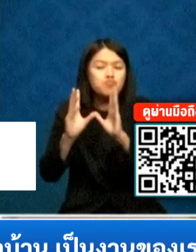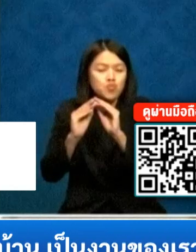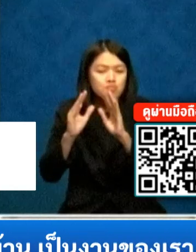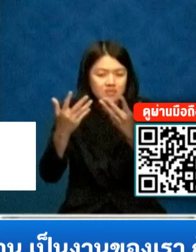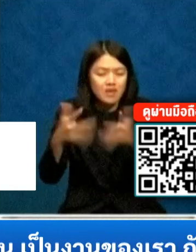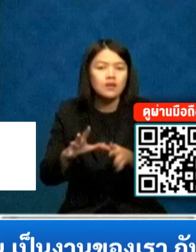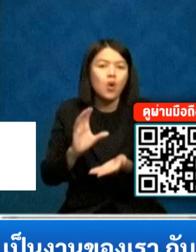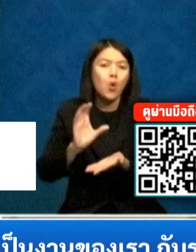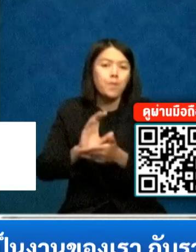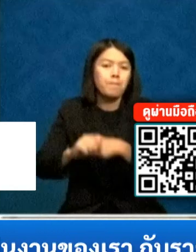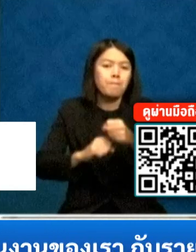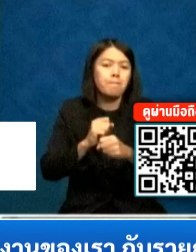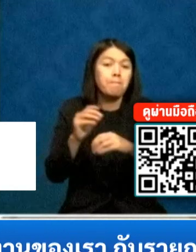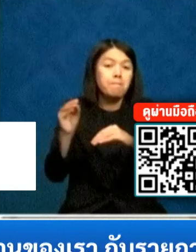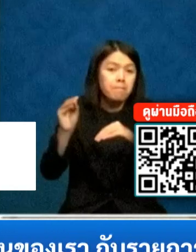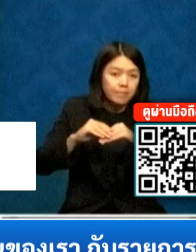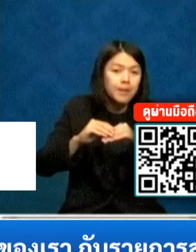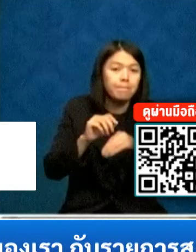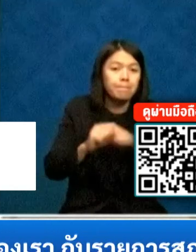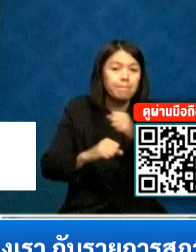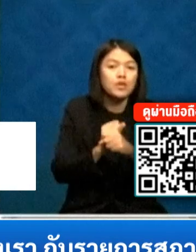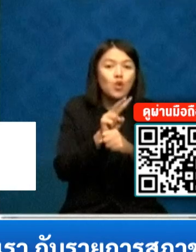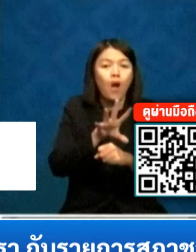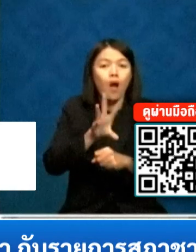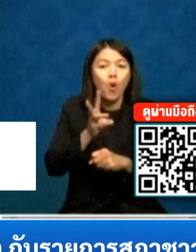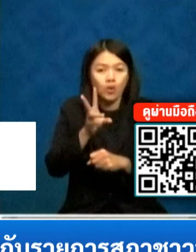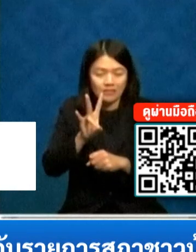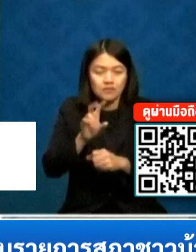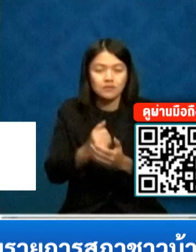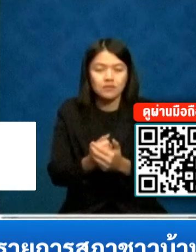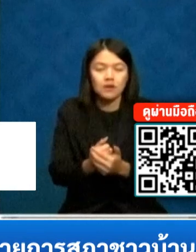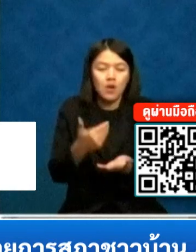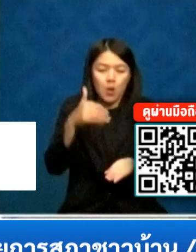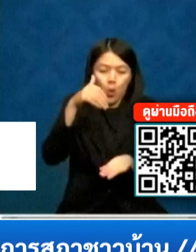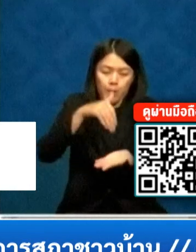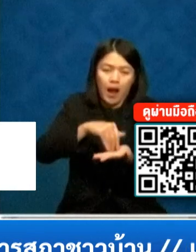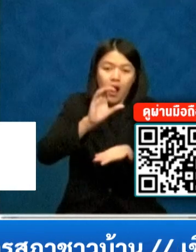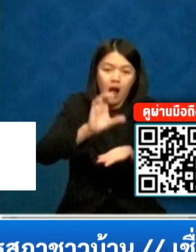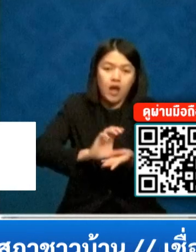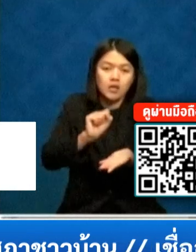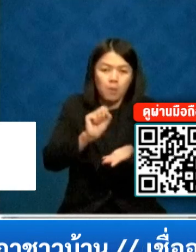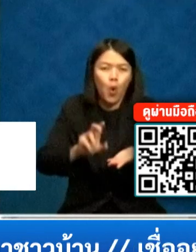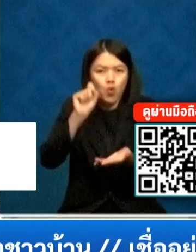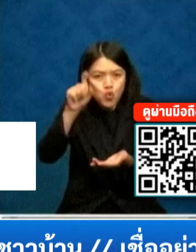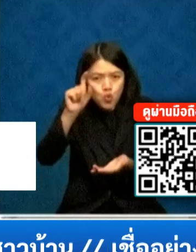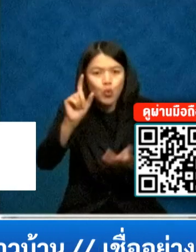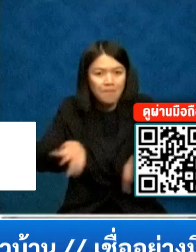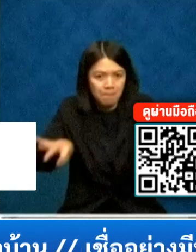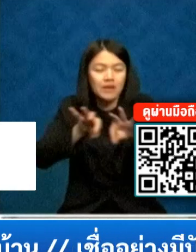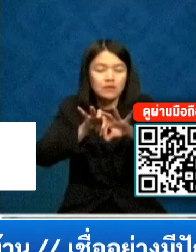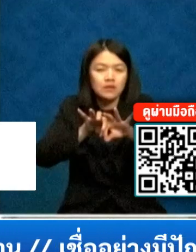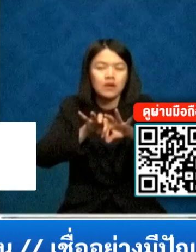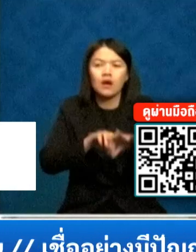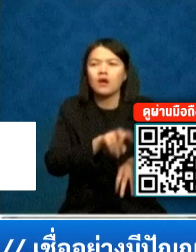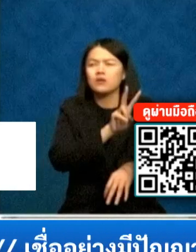ครับงบเพิ่มเติมแล้วก็งบกลางสำรองจ่ายเพื่อฉุกเฉินหรือจำเป็นอีกประ